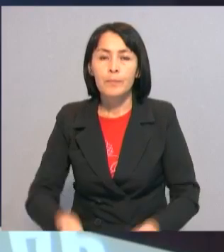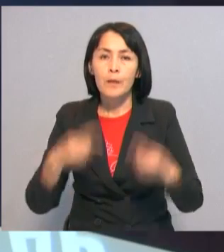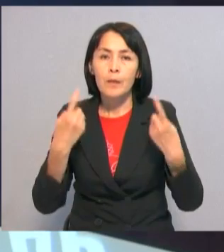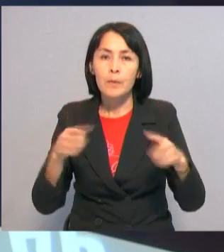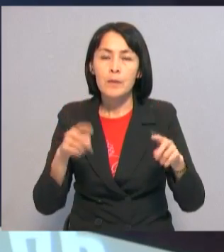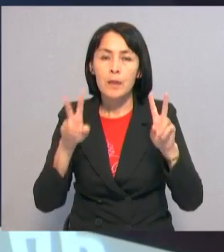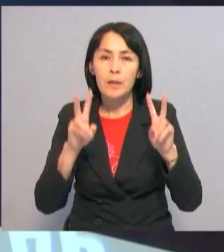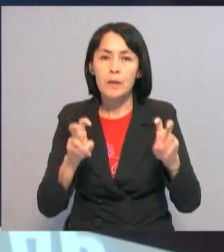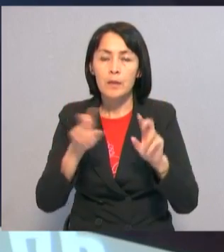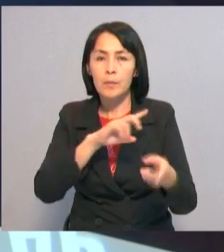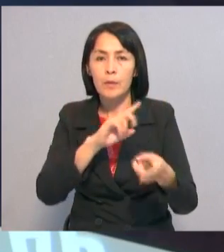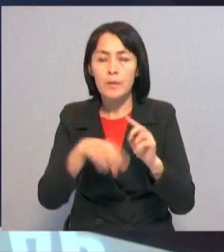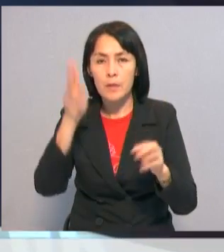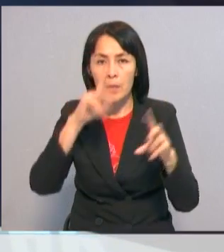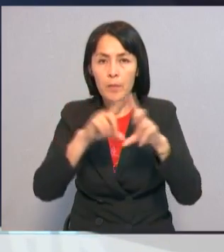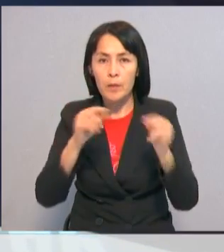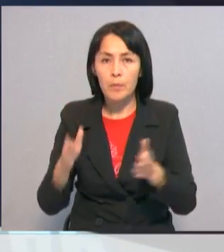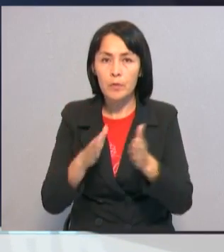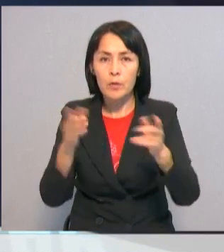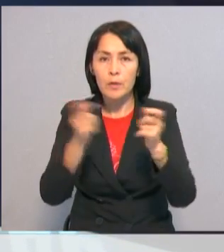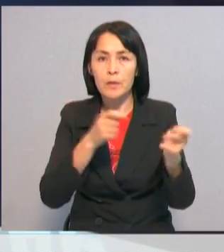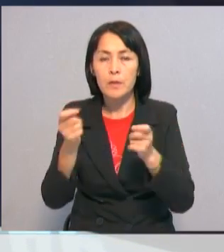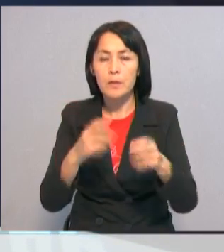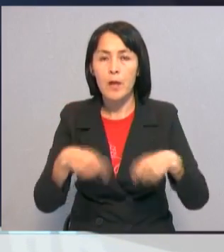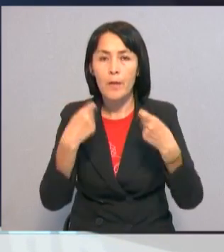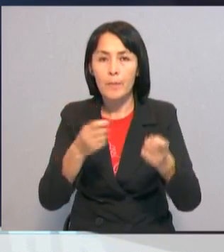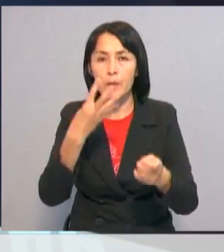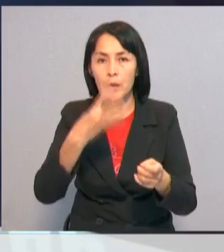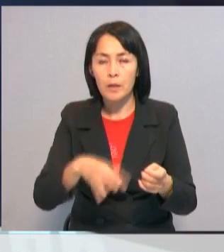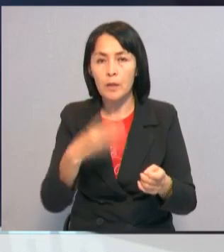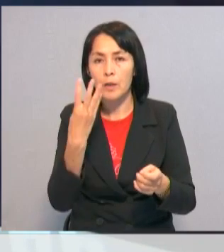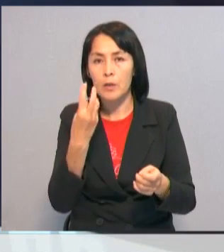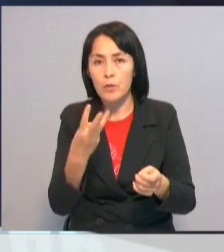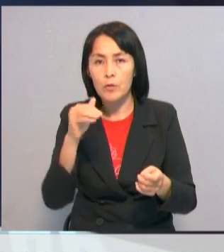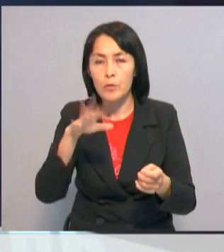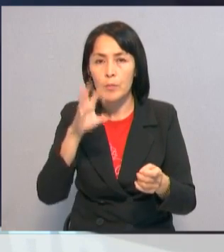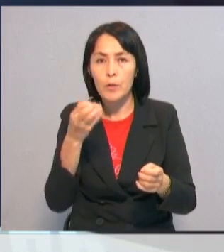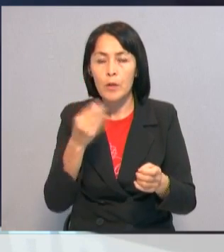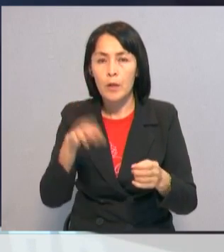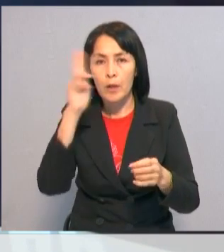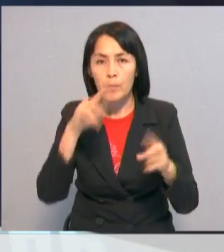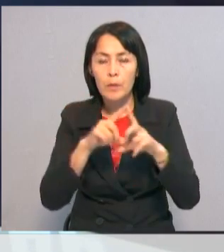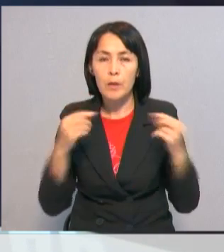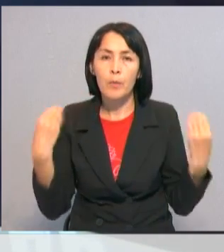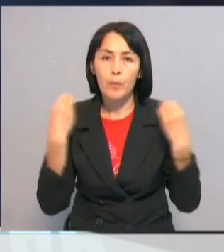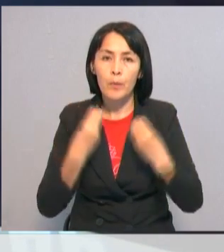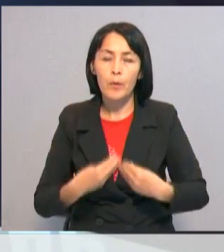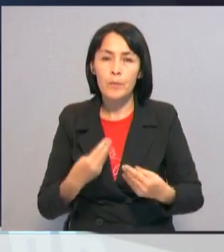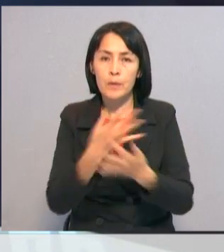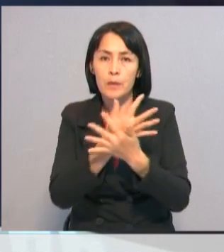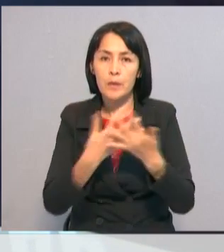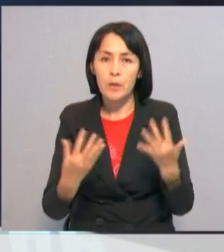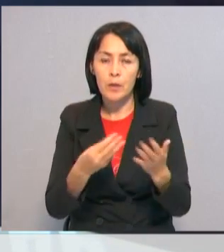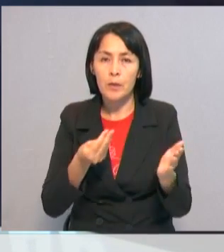Өзгеде тақырыптарға ойыссақ, мектепке жол акциясы аясында берілетін 43500 тенге мектеп формасымен кеңсе